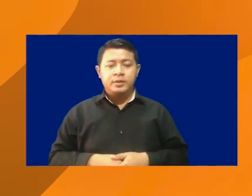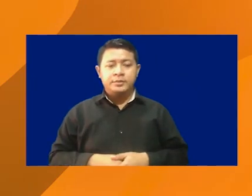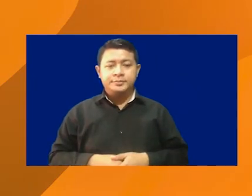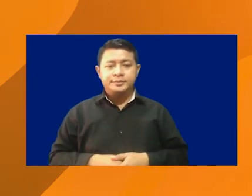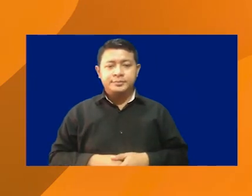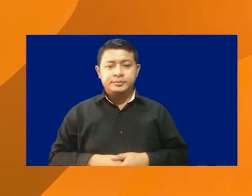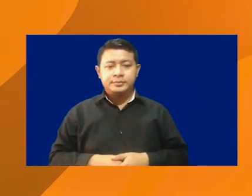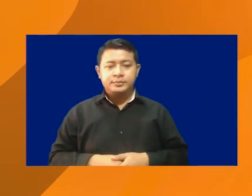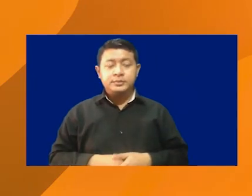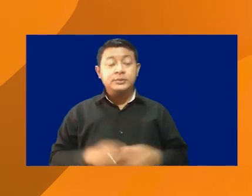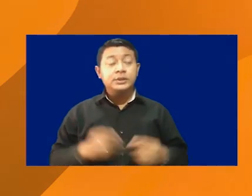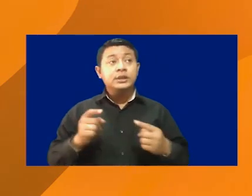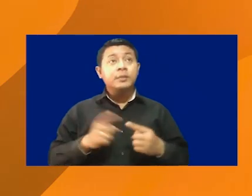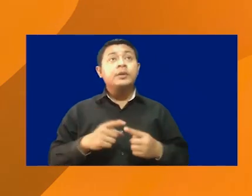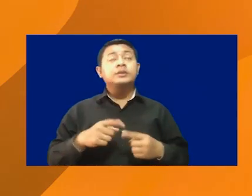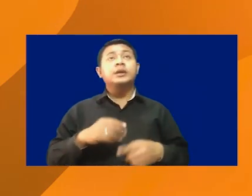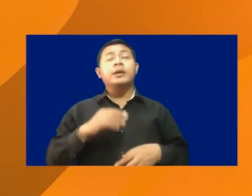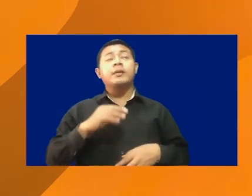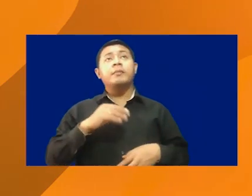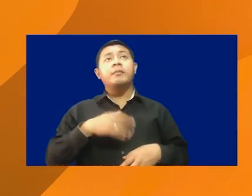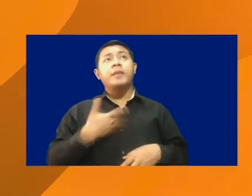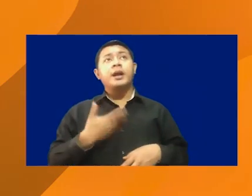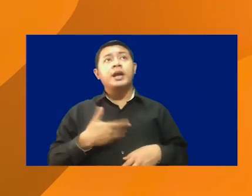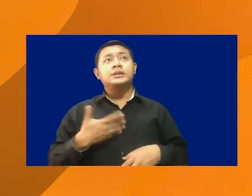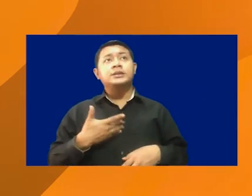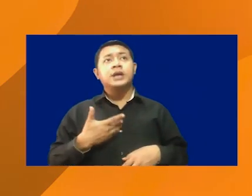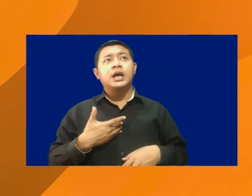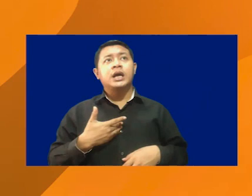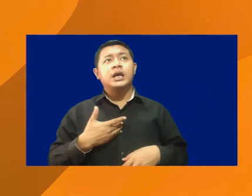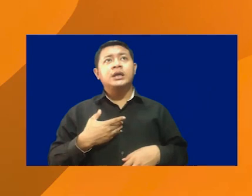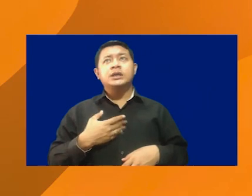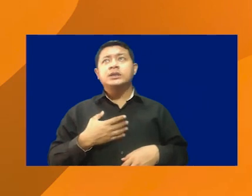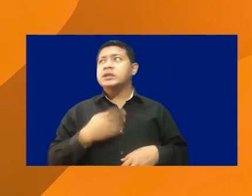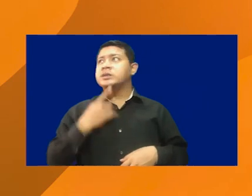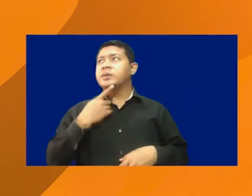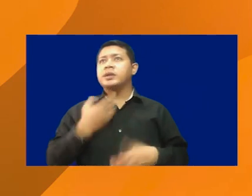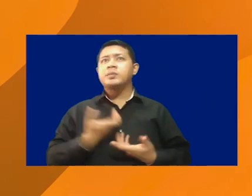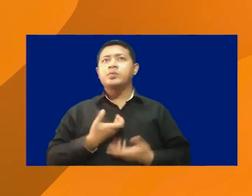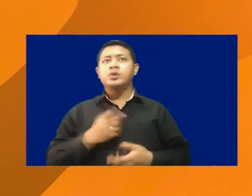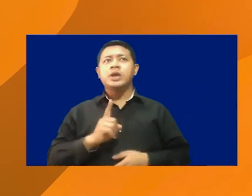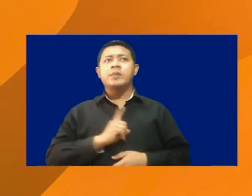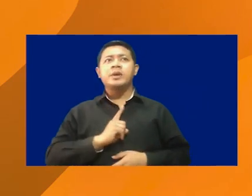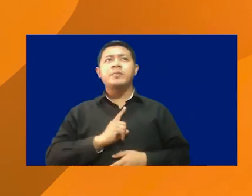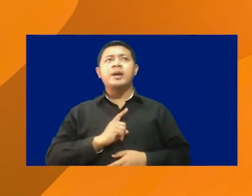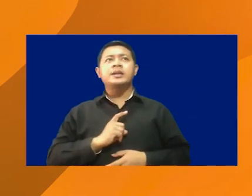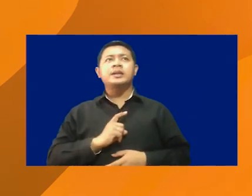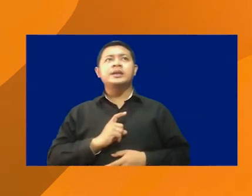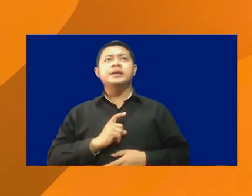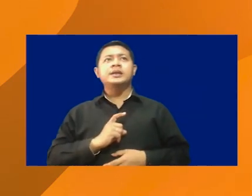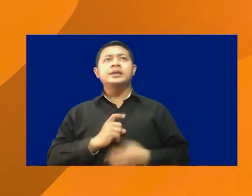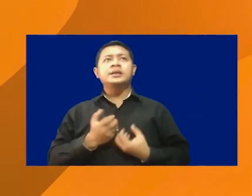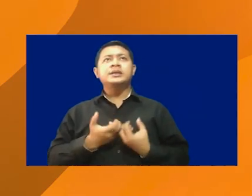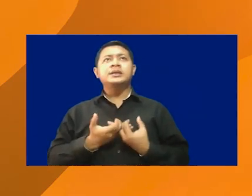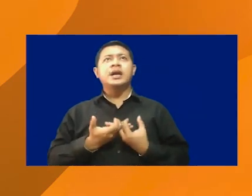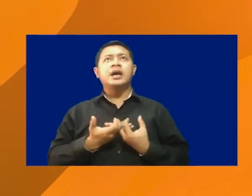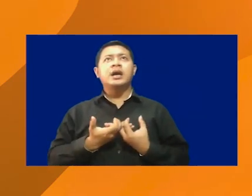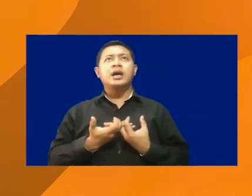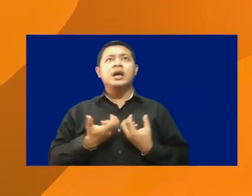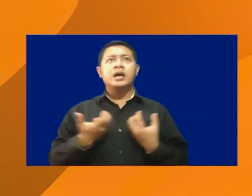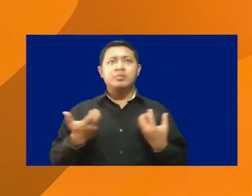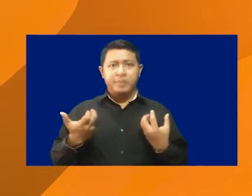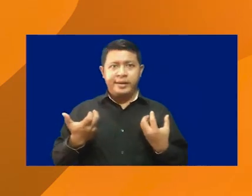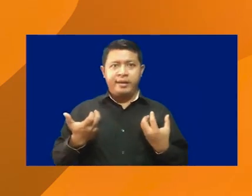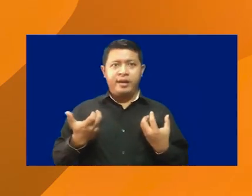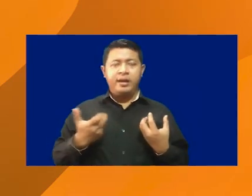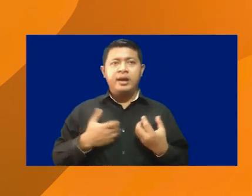lama terpendam, jadi memuncak keluar. Sampai-sampai saya tuh ngerasa kayaknya saya berkepribadian ganda. Karena